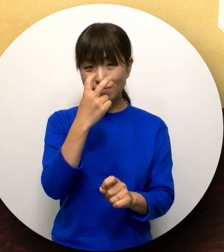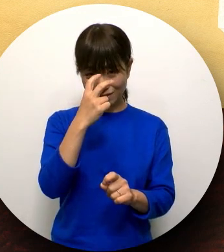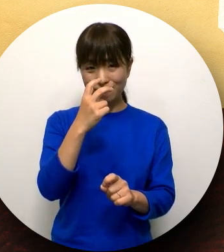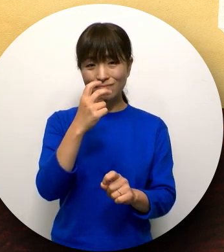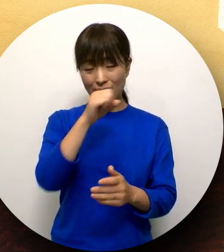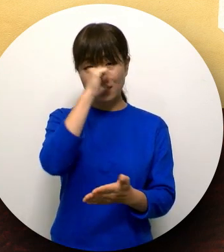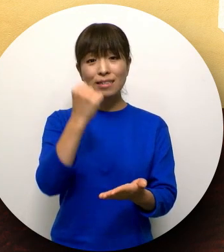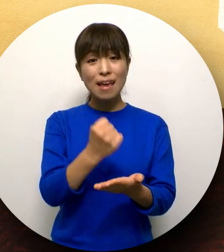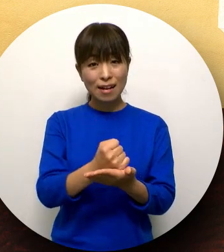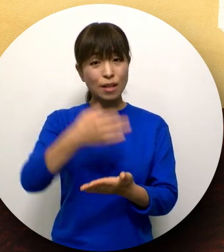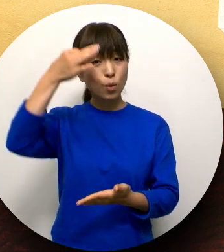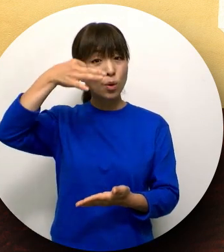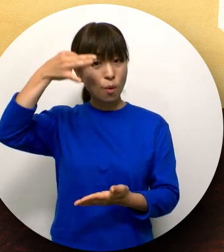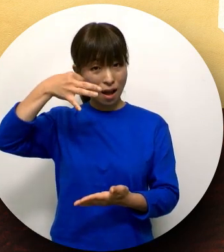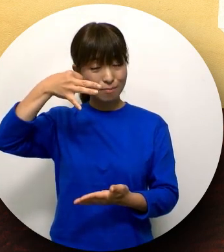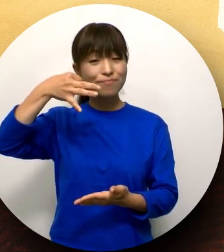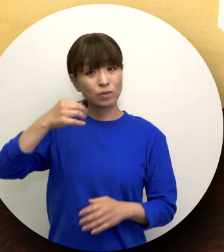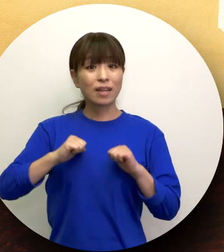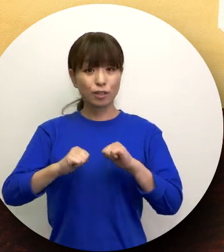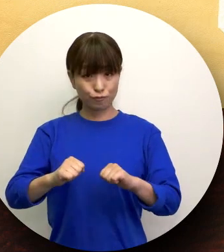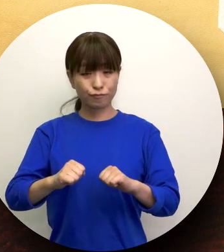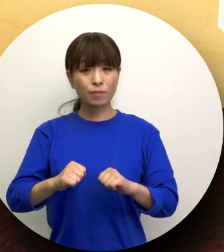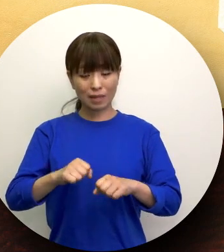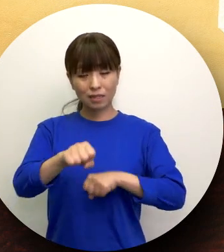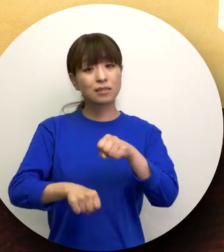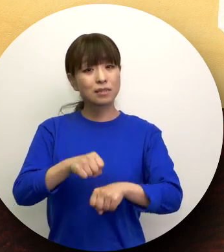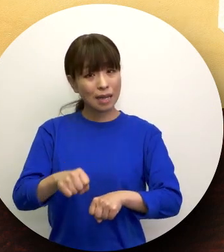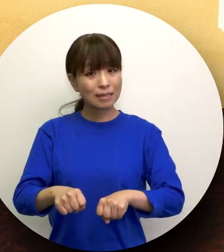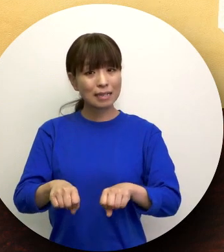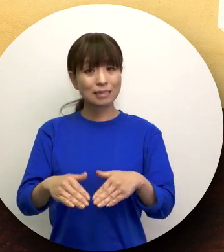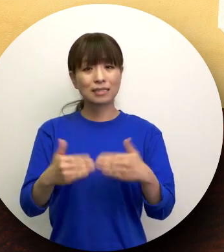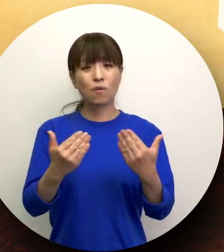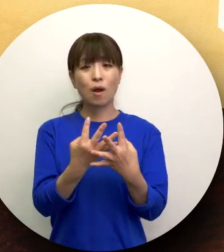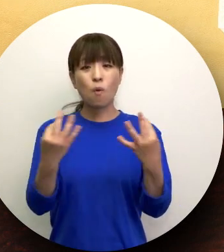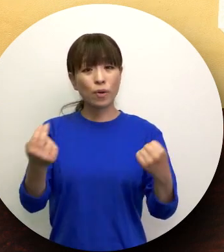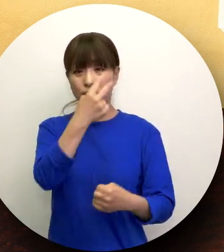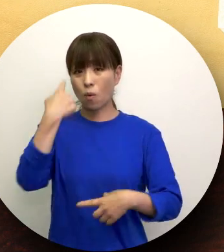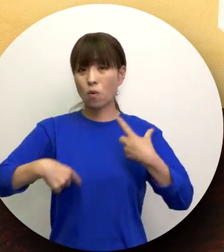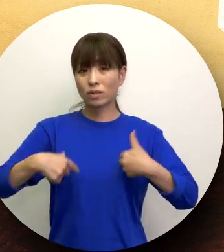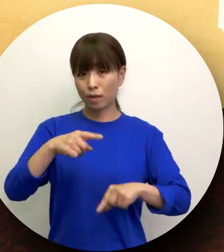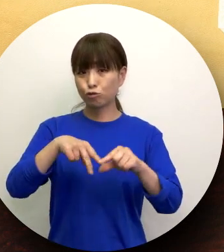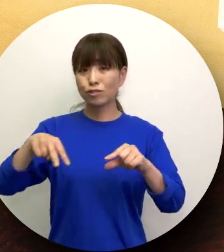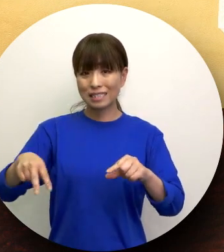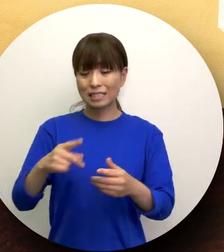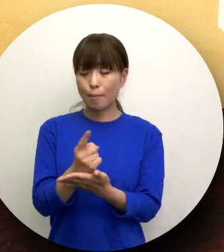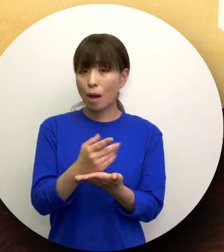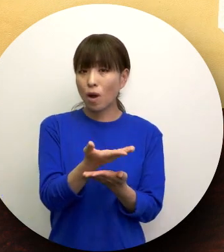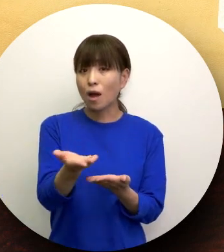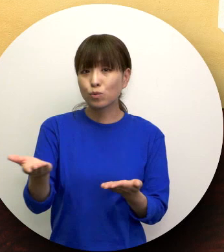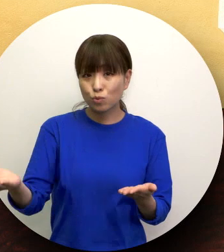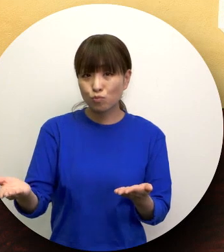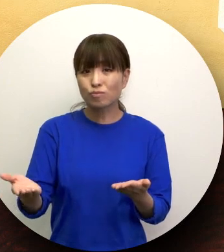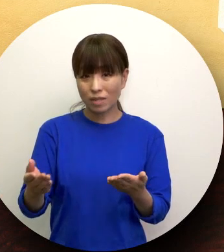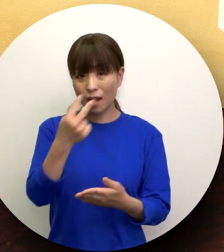定評価をしていく。自転車事故が多い高校生を中心にマップを配布して、高校生の自転車